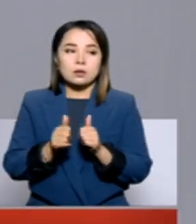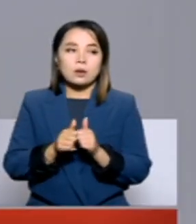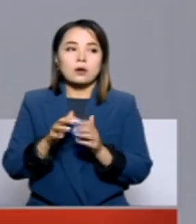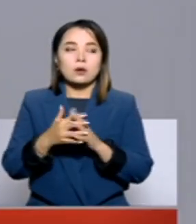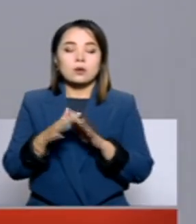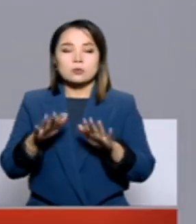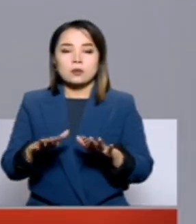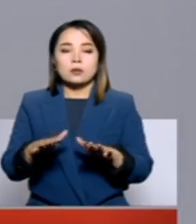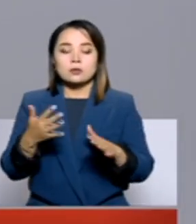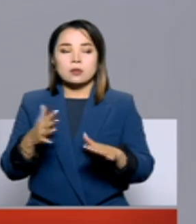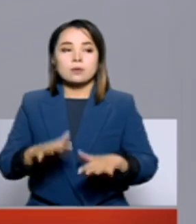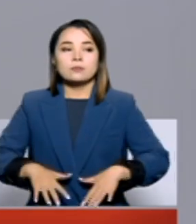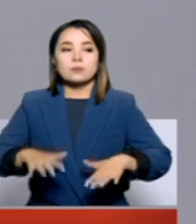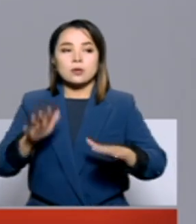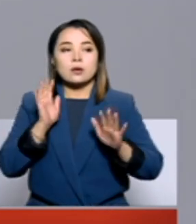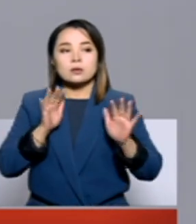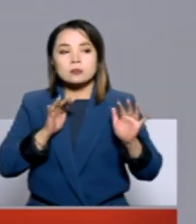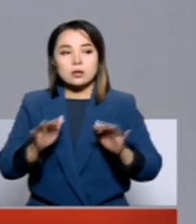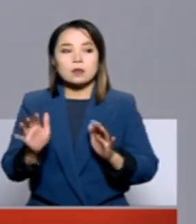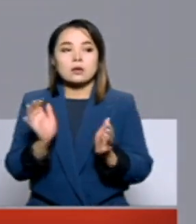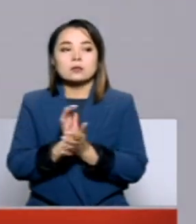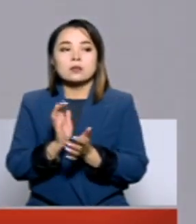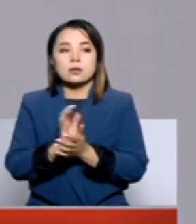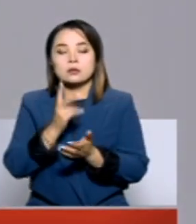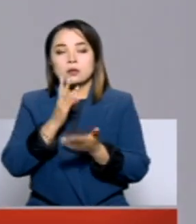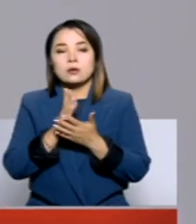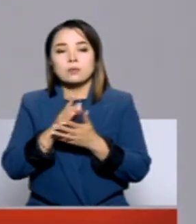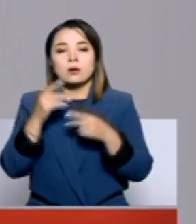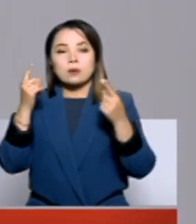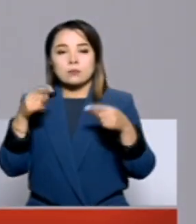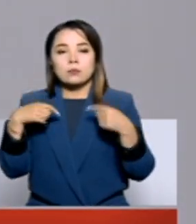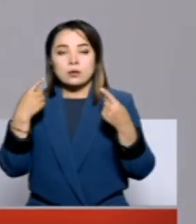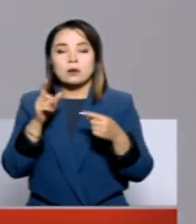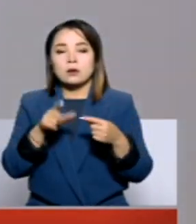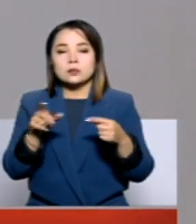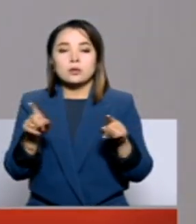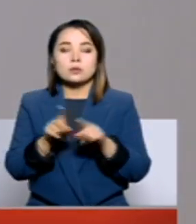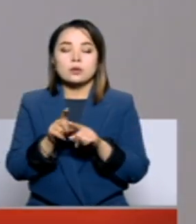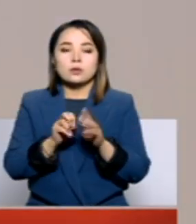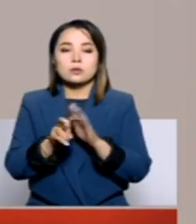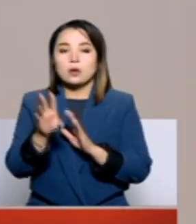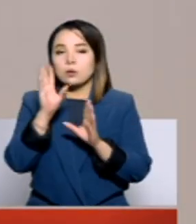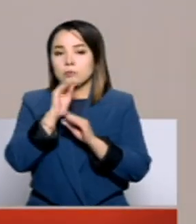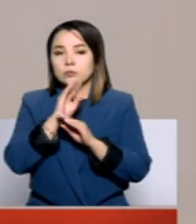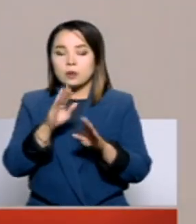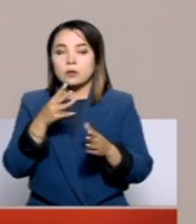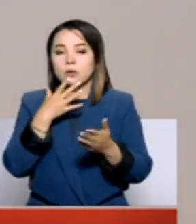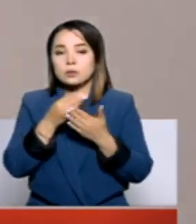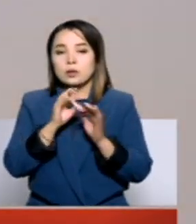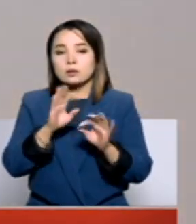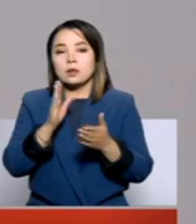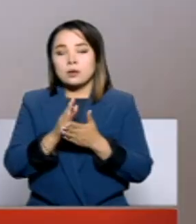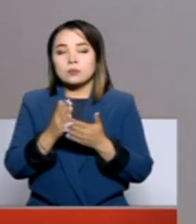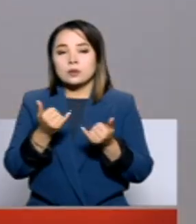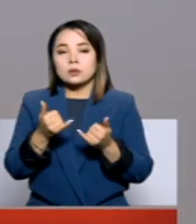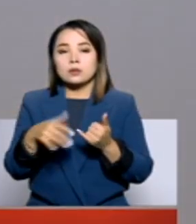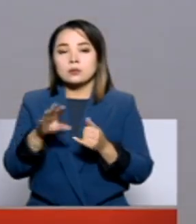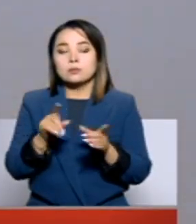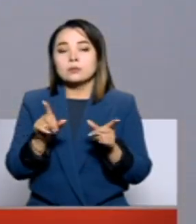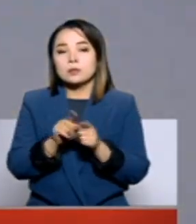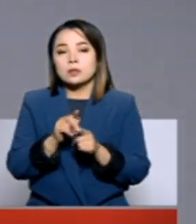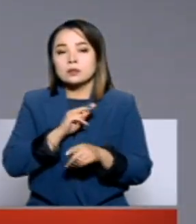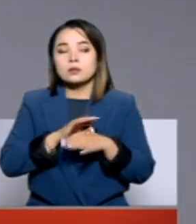оның қыстауына ағын су төтеннен лап қойғанда мал түгілі адамдар шығып үлгермепті. Өзінің айтуынша биылғы төлмен